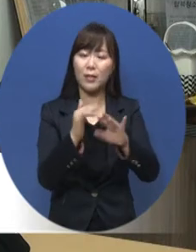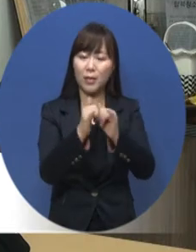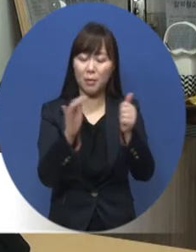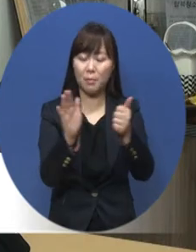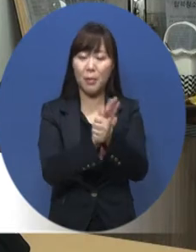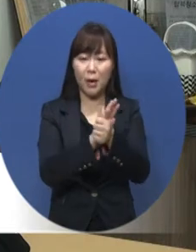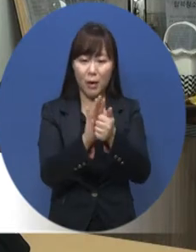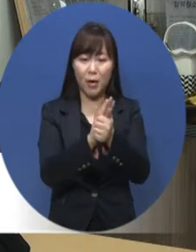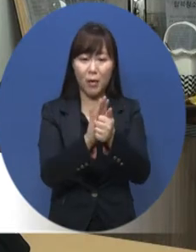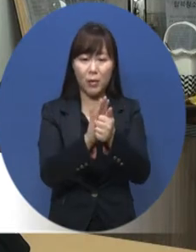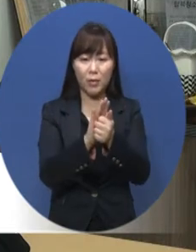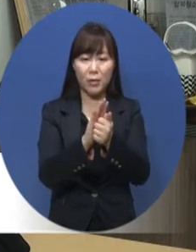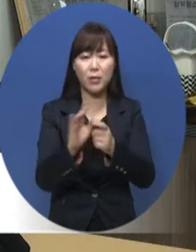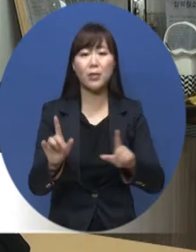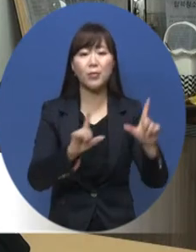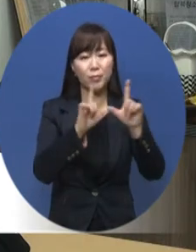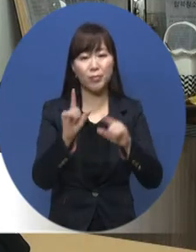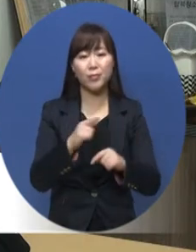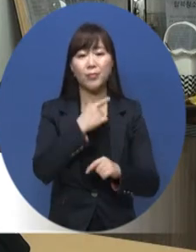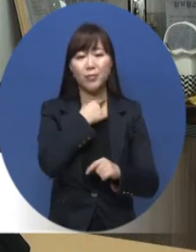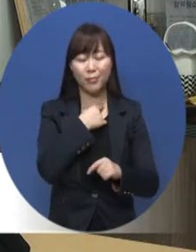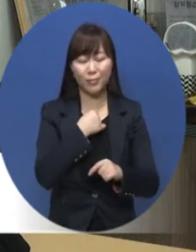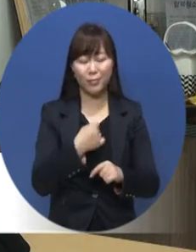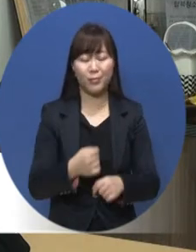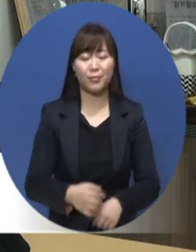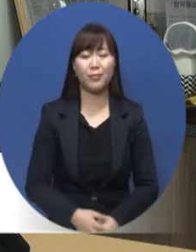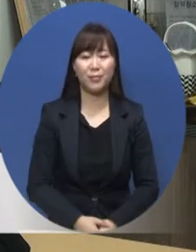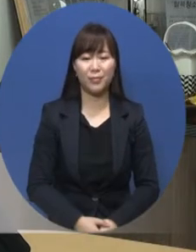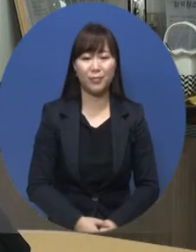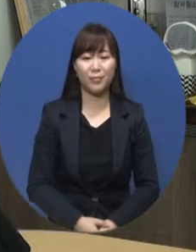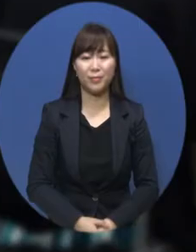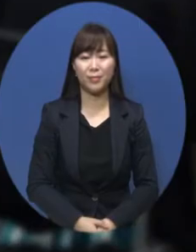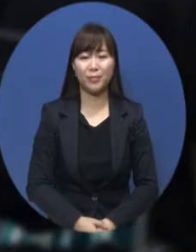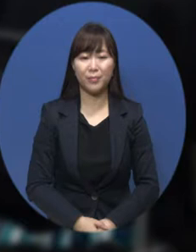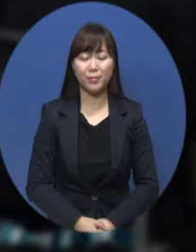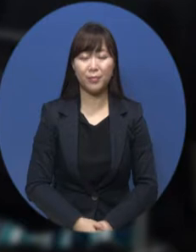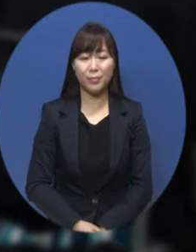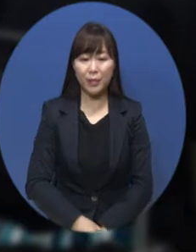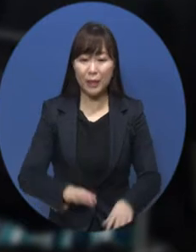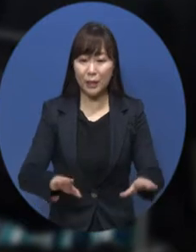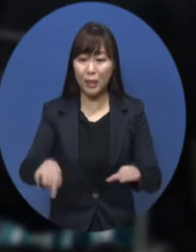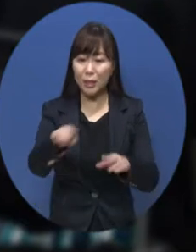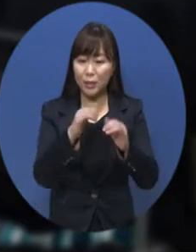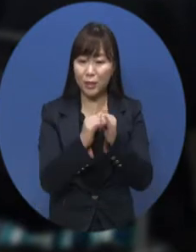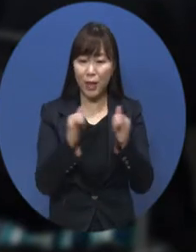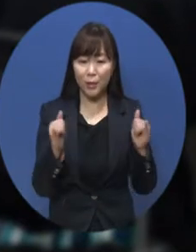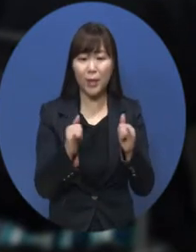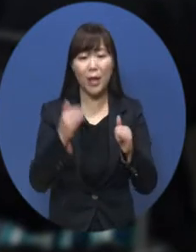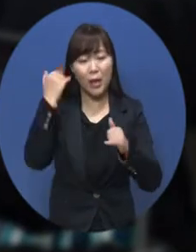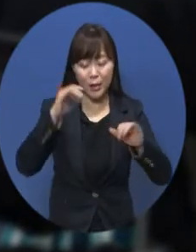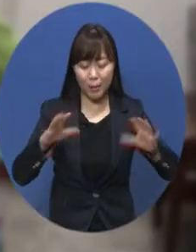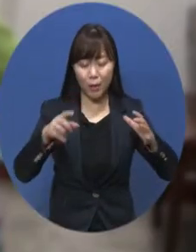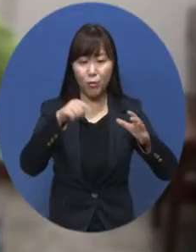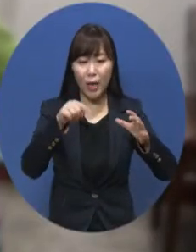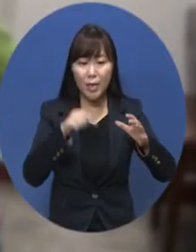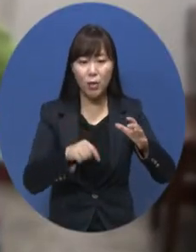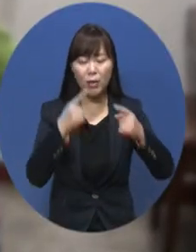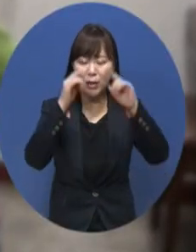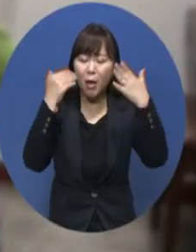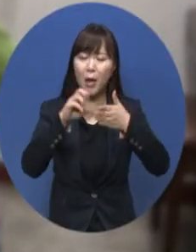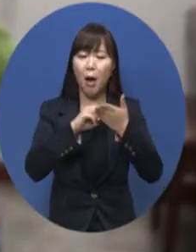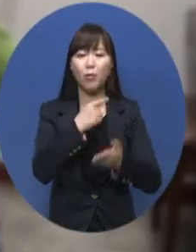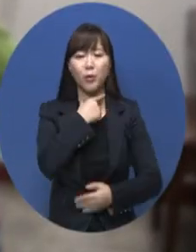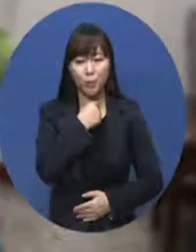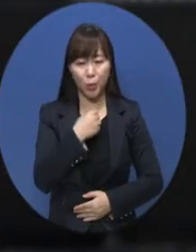많이 배려하면서 네, 그렇게 네, 살고 싶어요. 이제 그들은 대한민국에서 대학에 가고